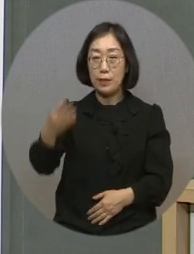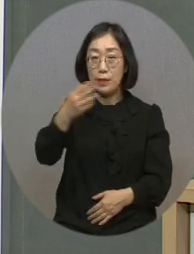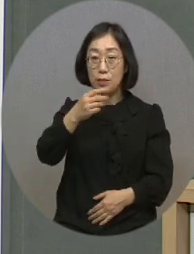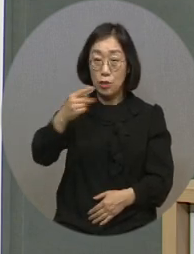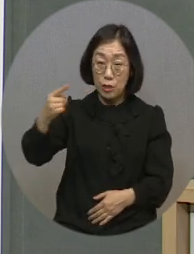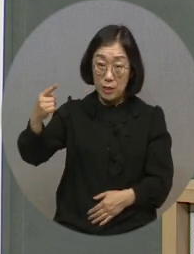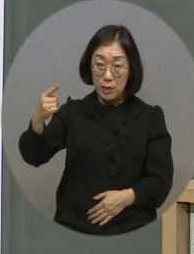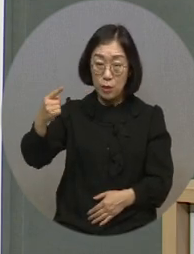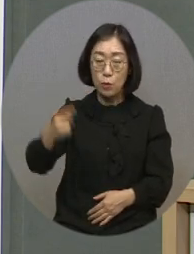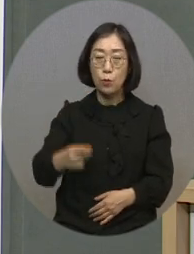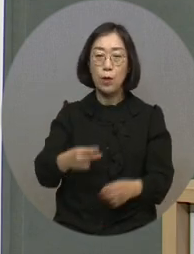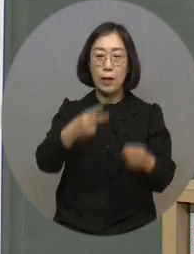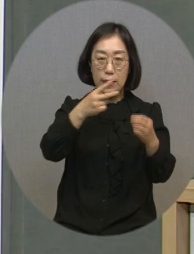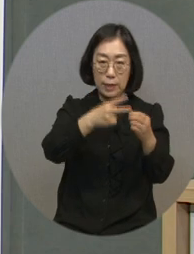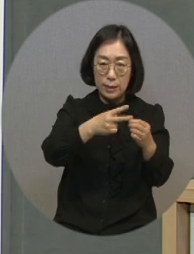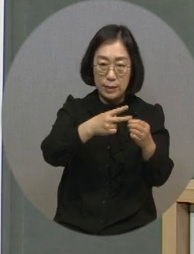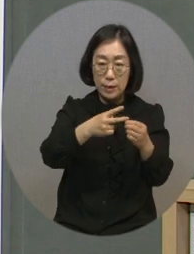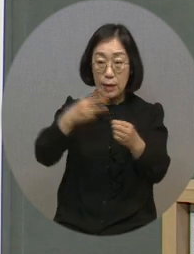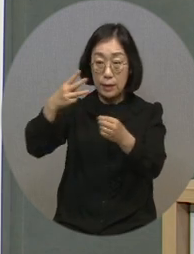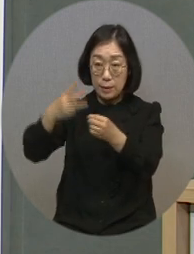붙어서 결국은 이제